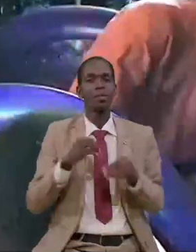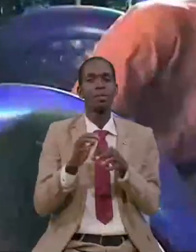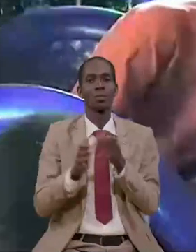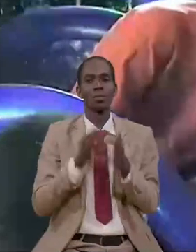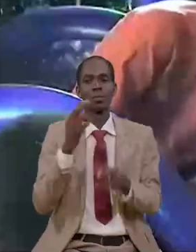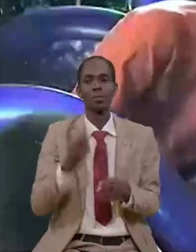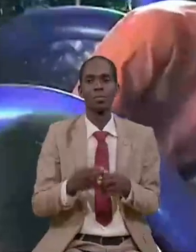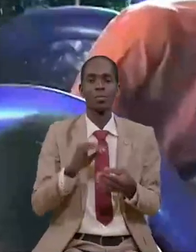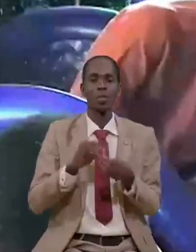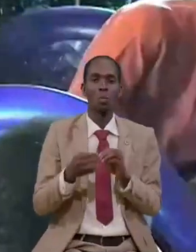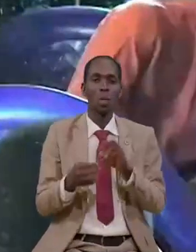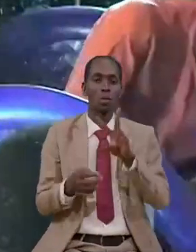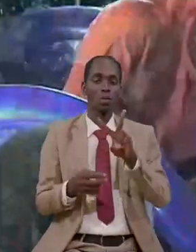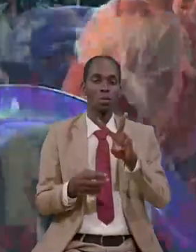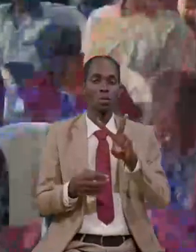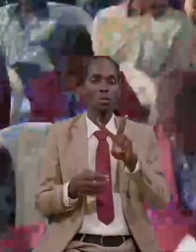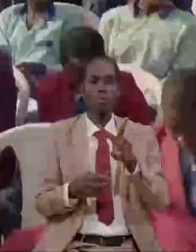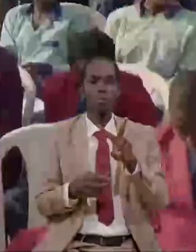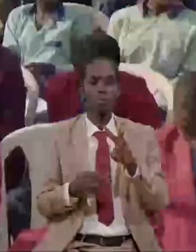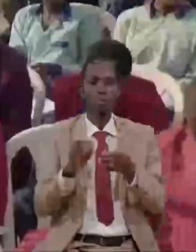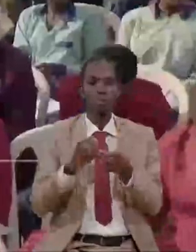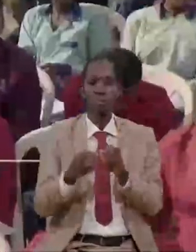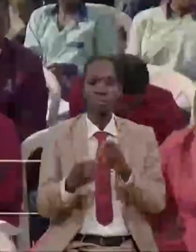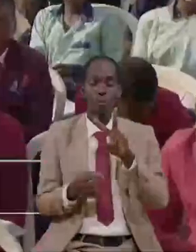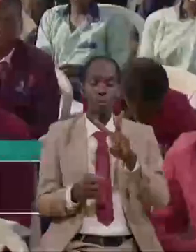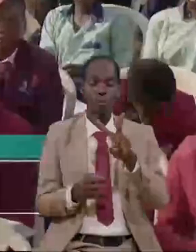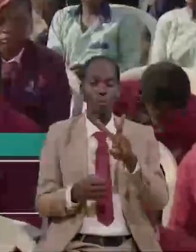Deuxième point maintenant. Deuxième point.